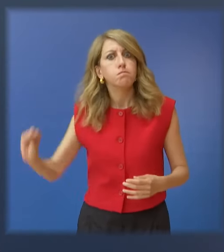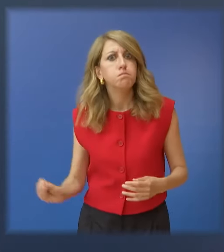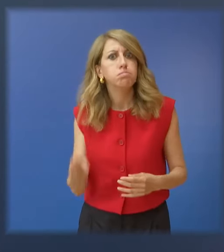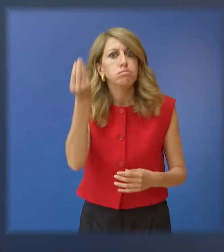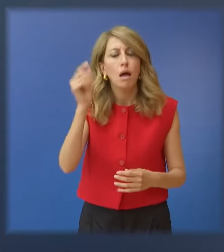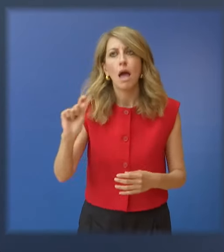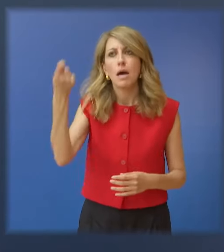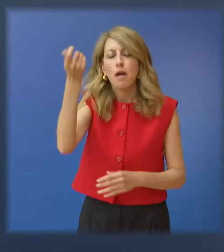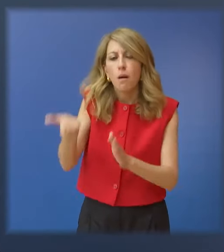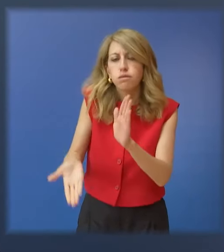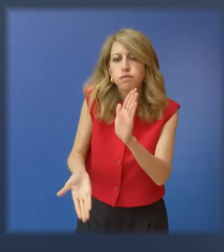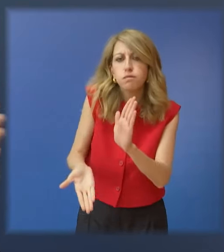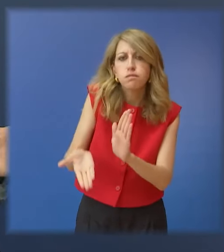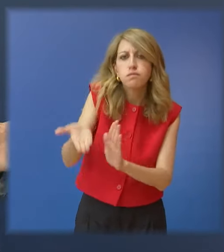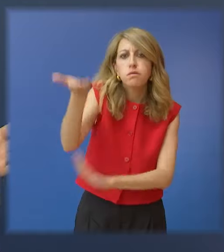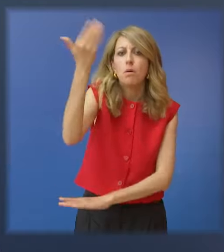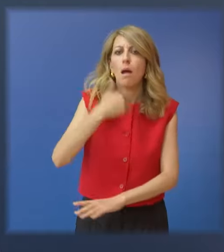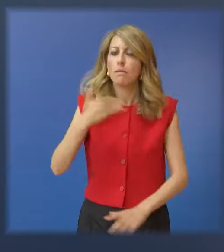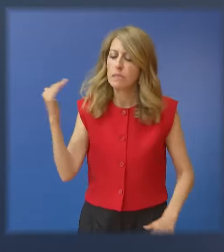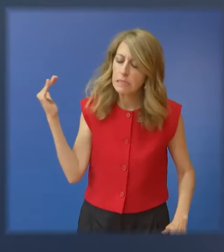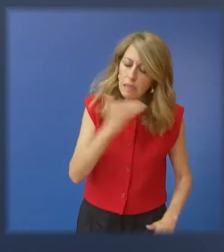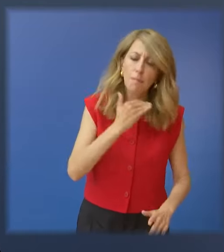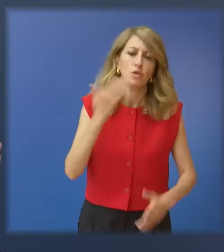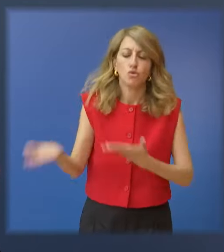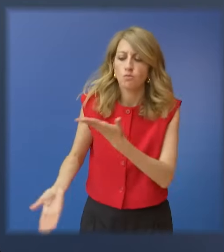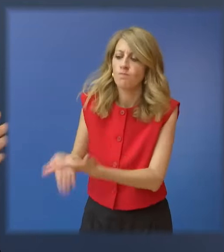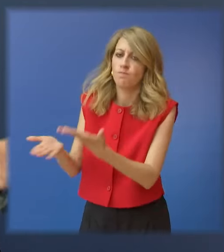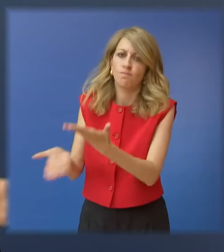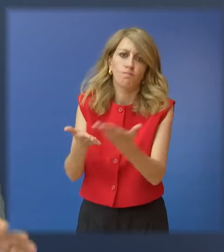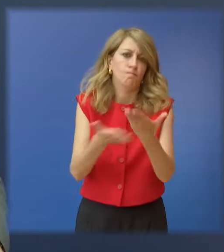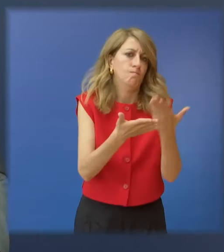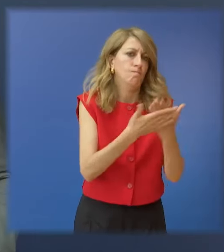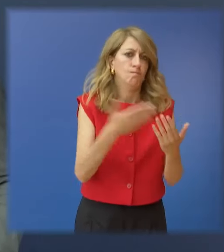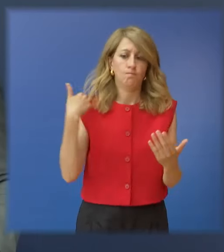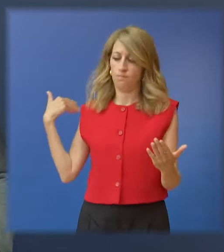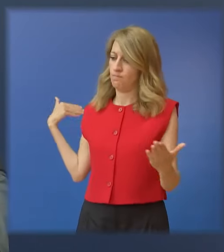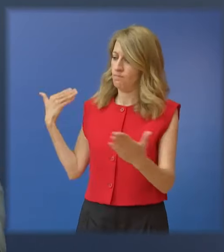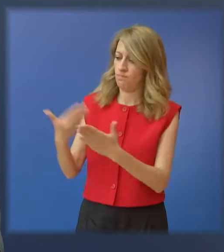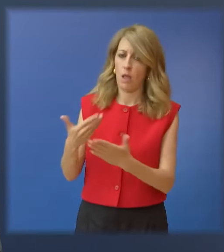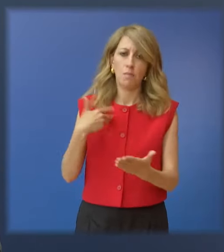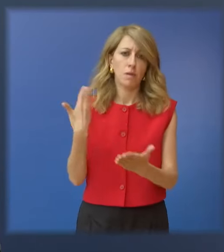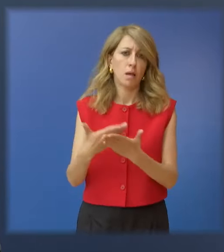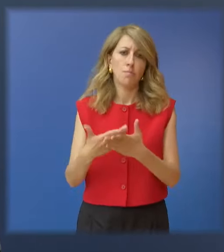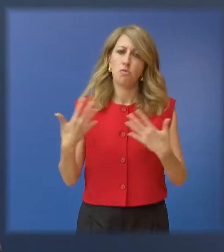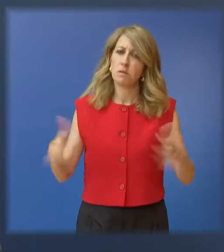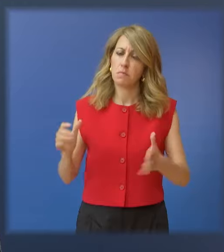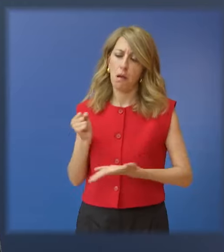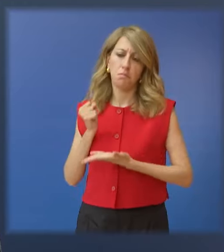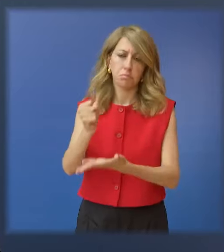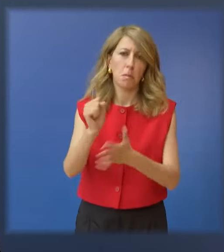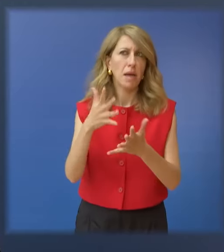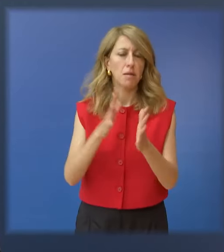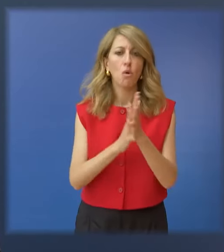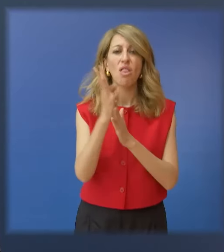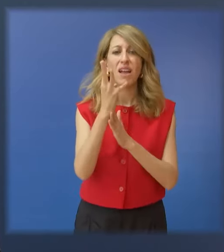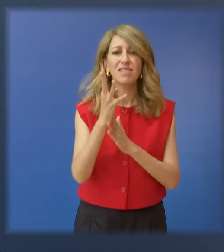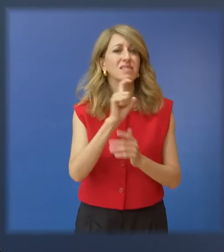κλείσουμε τα μάτια και το έχουμε αποδείξει αυτό σε σε πάρα πολλές περιπτώσεις των προηγούμενων μηνών δίνοντας περίπου 14 δισεκατομμύρια για τη